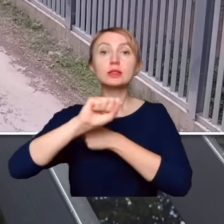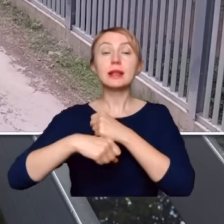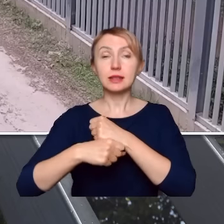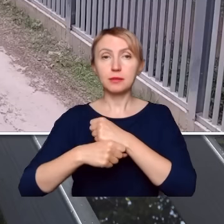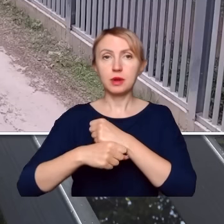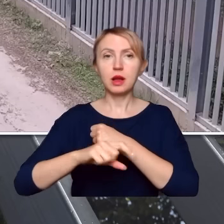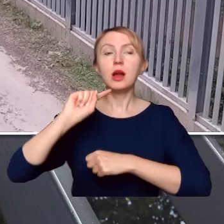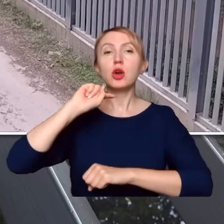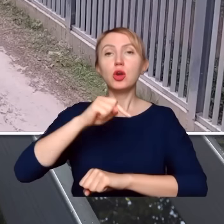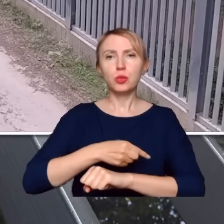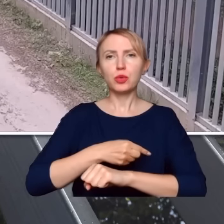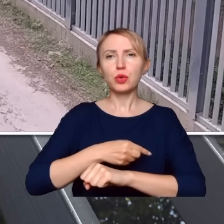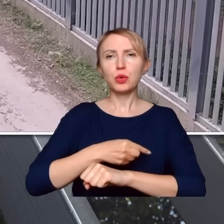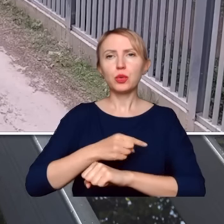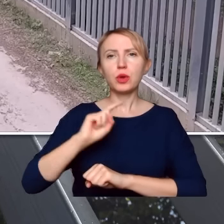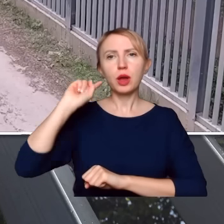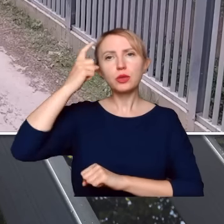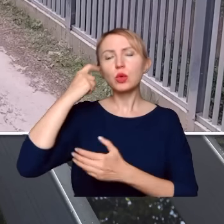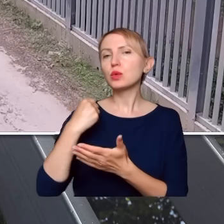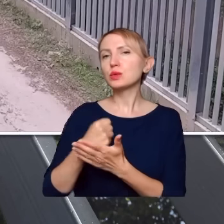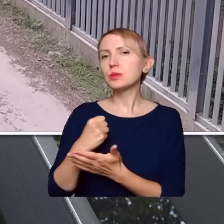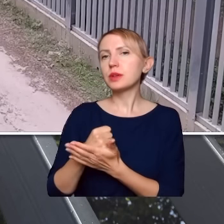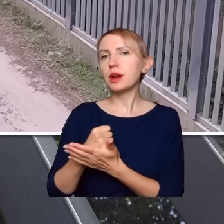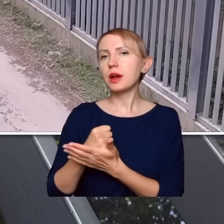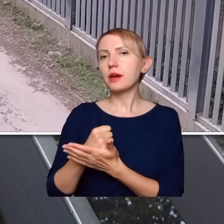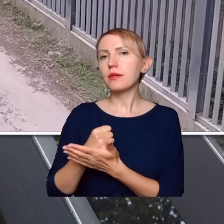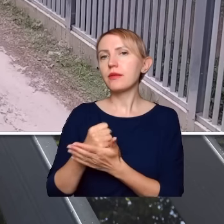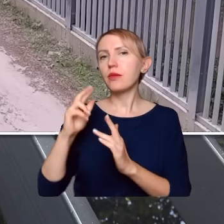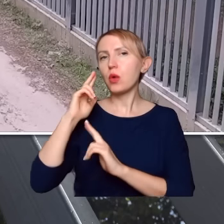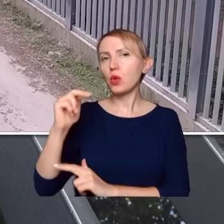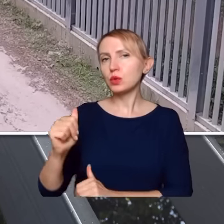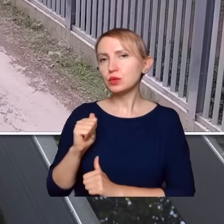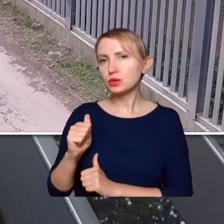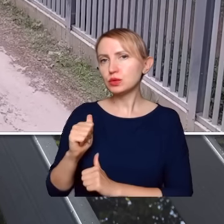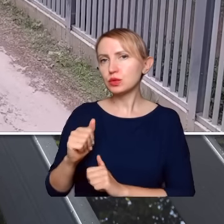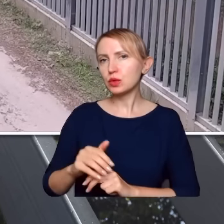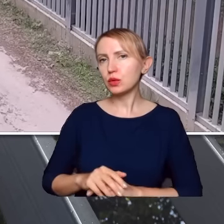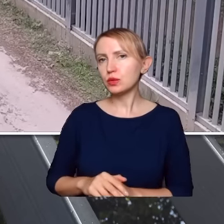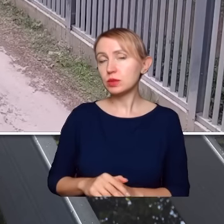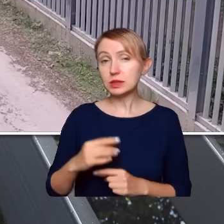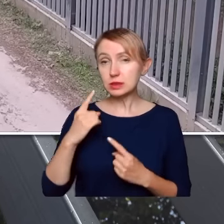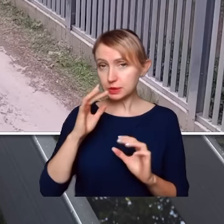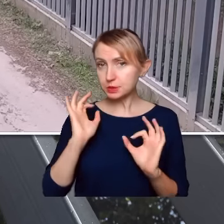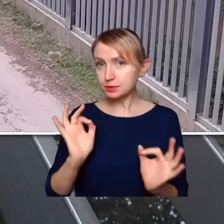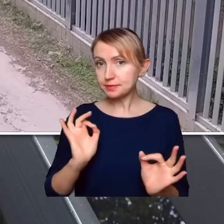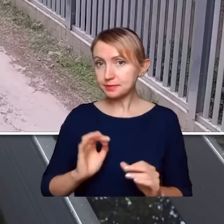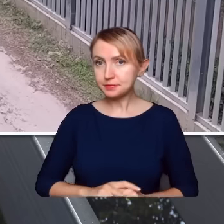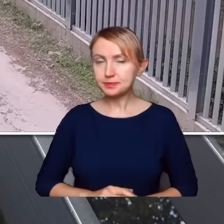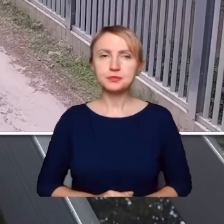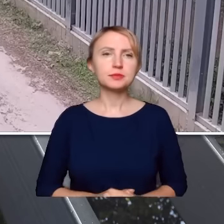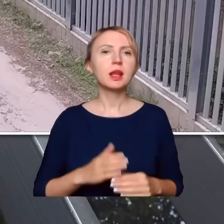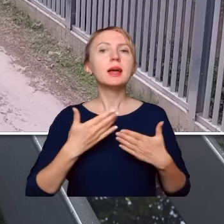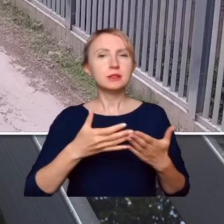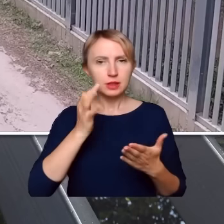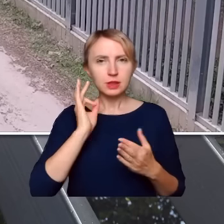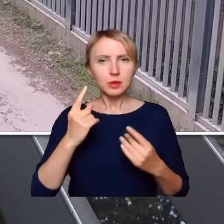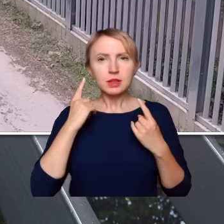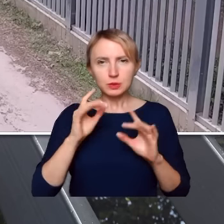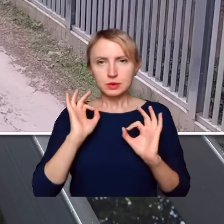prokuratora generalnego do spraw wojskowych. Halo, jak się słyszymy? Dzień dobry. Halo, dzień dobry, słyszę